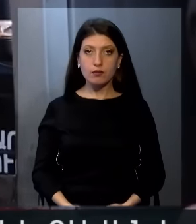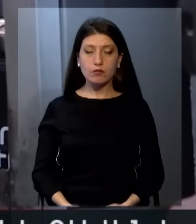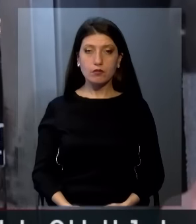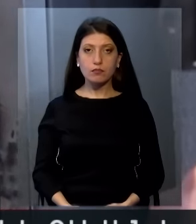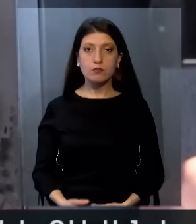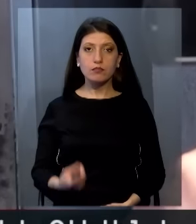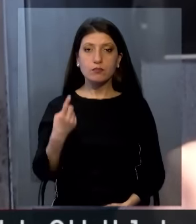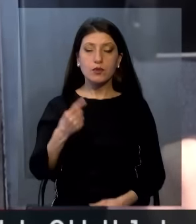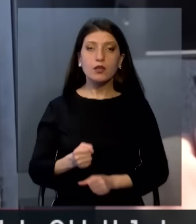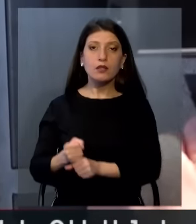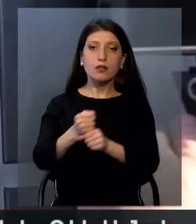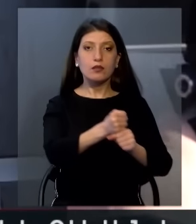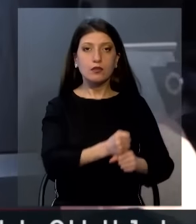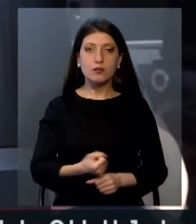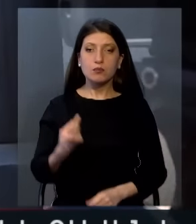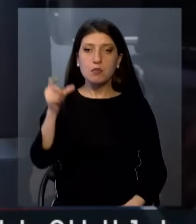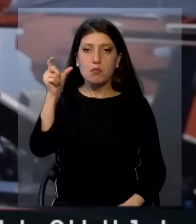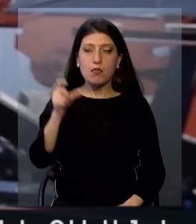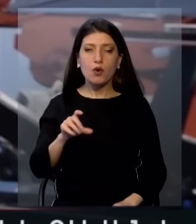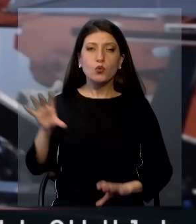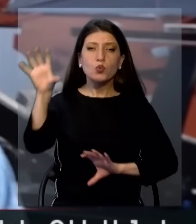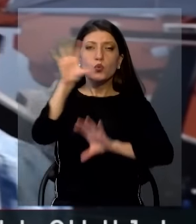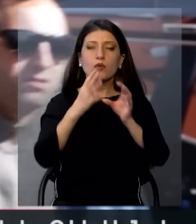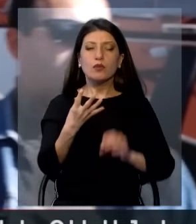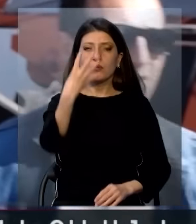Մեկ հրշեջ և մեկ քաղաքացի ծխահարվել են,